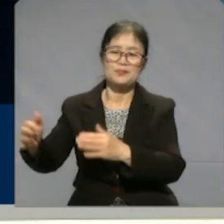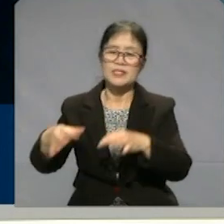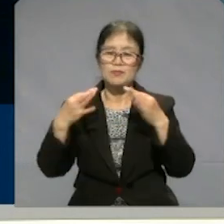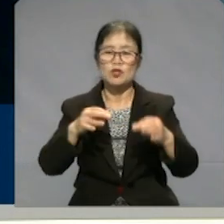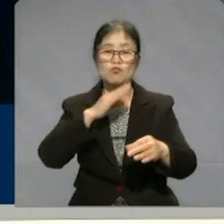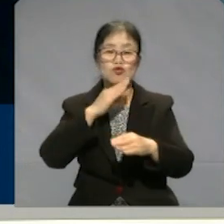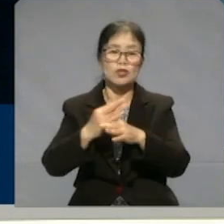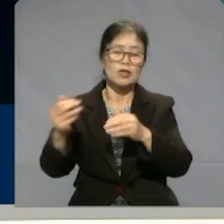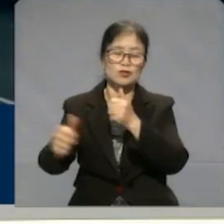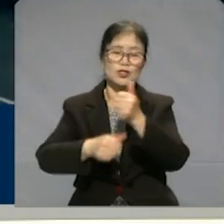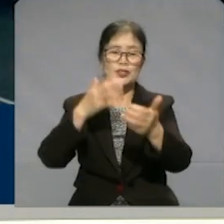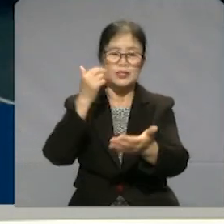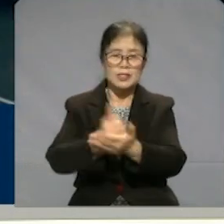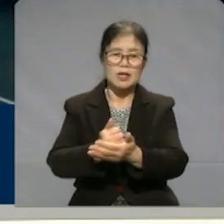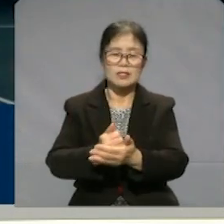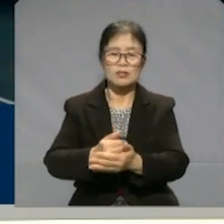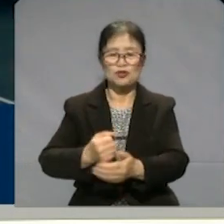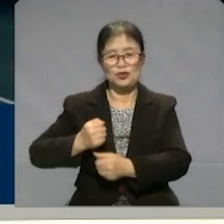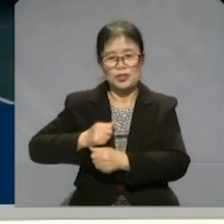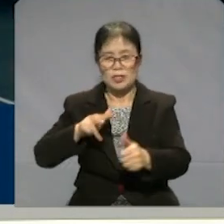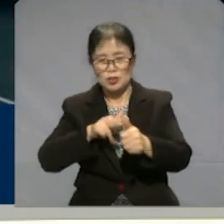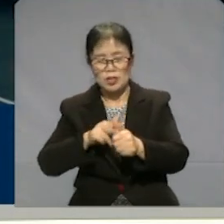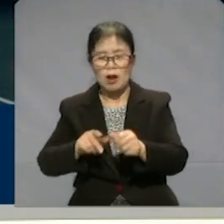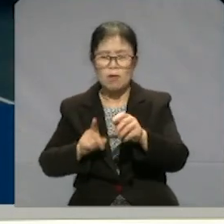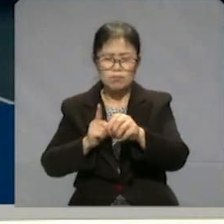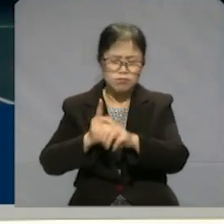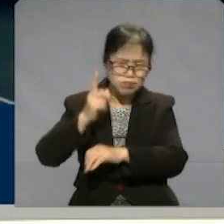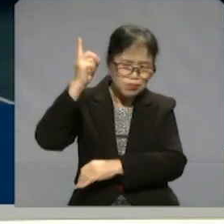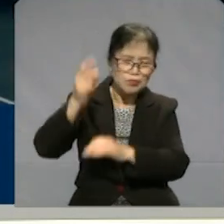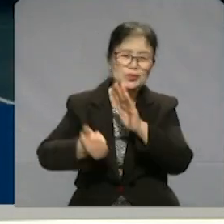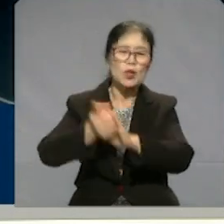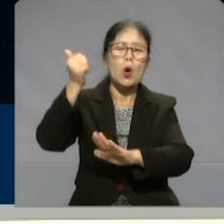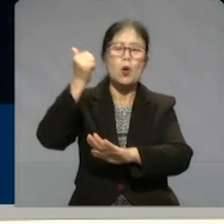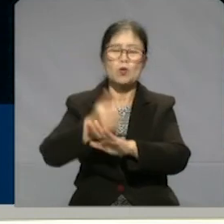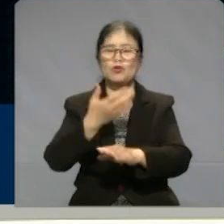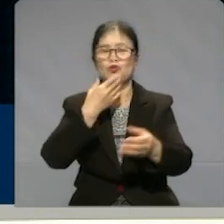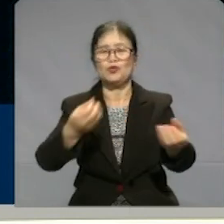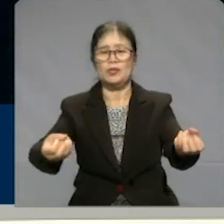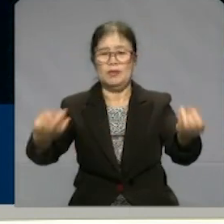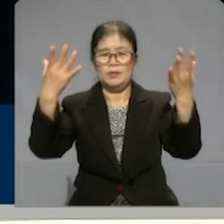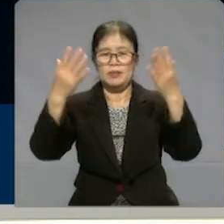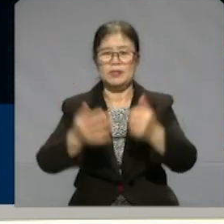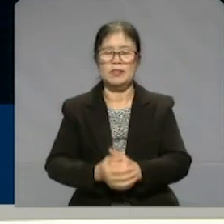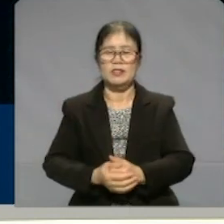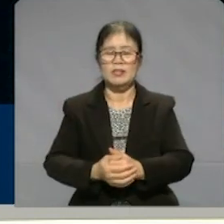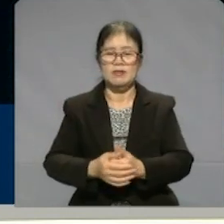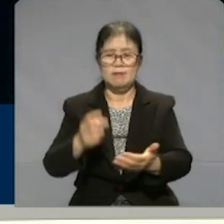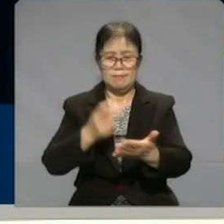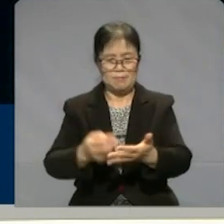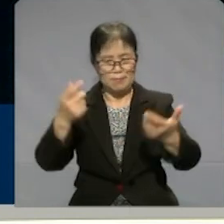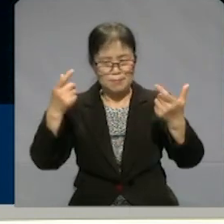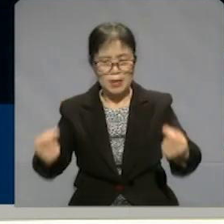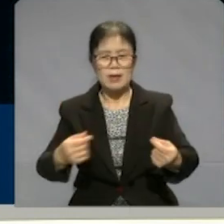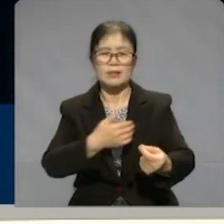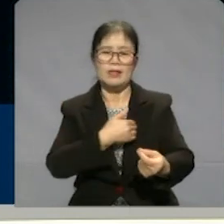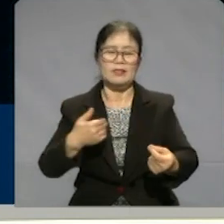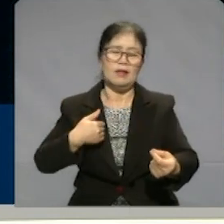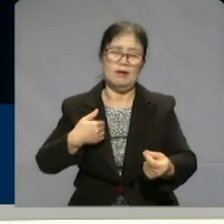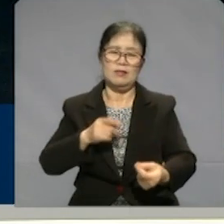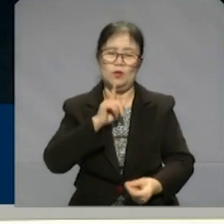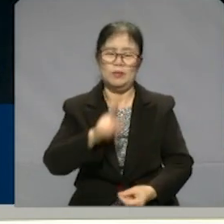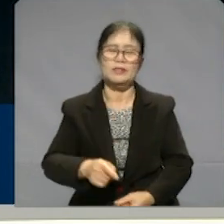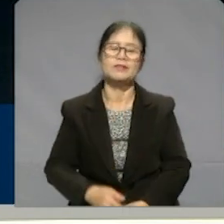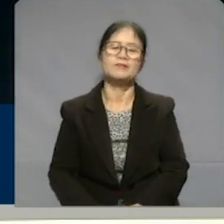김정은 북한 국무위원장은 첫 군사 정찰위성 발사 성공을 자축하는 자리에서 정당 방위권의 당당한 행사라고